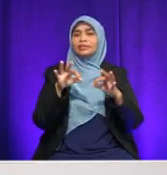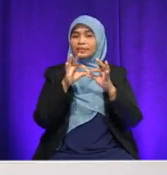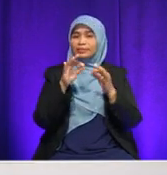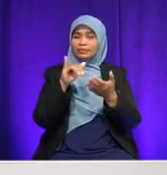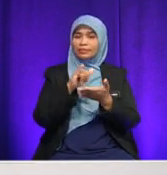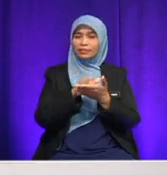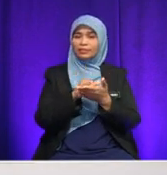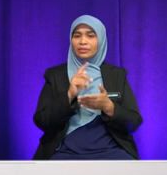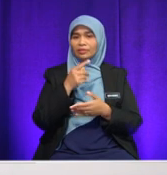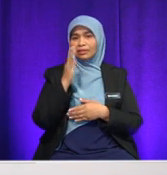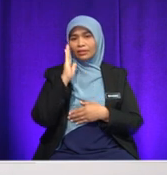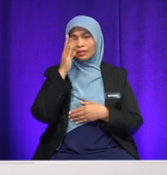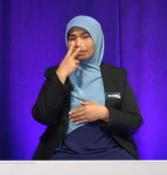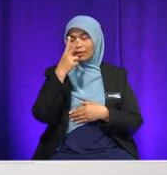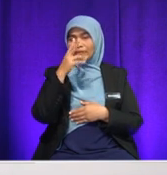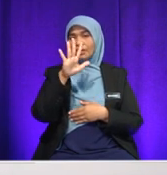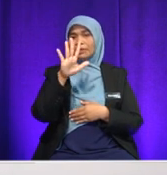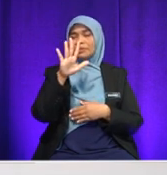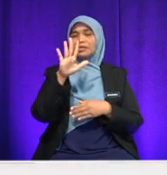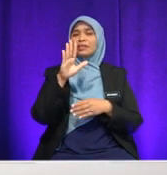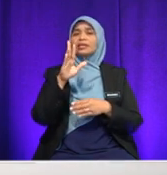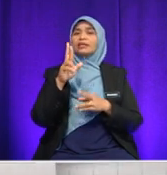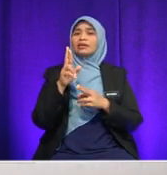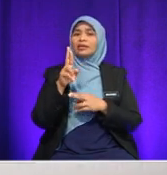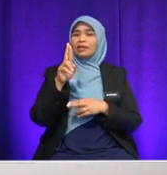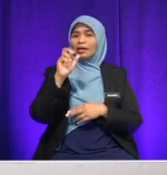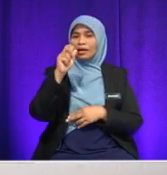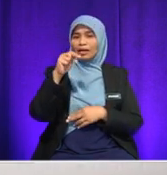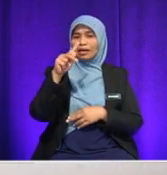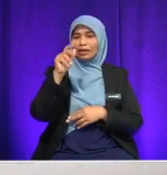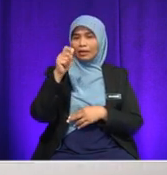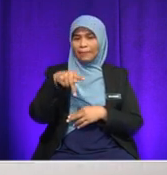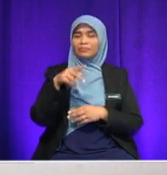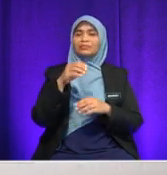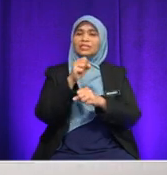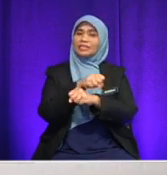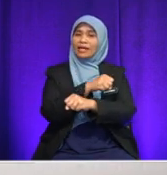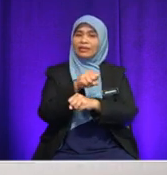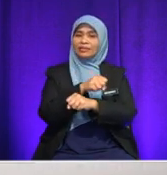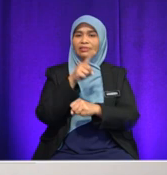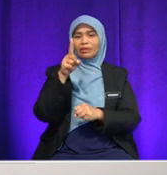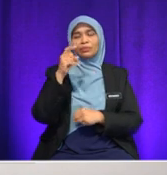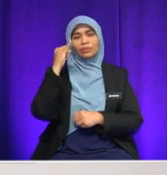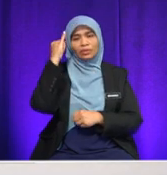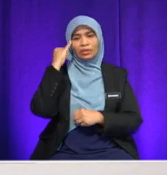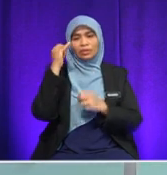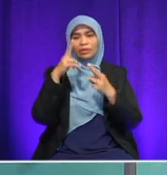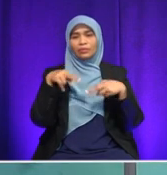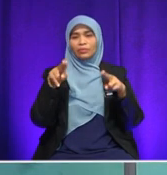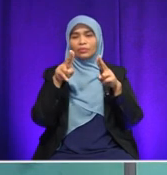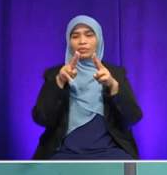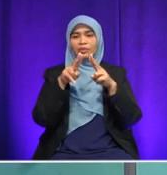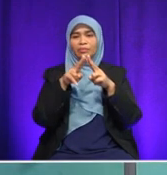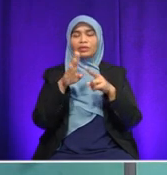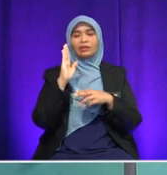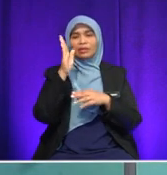ada 5 rangkap sajak. Okey. Satu idea utama akan mewakili macam ni pelukisan